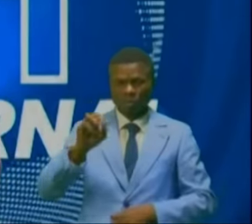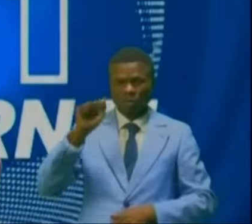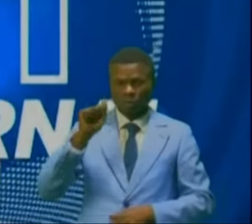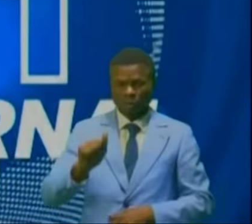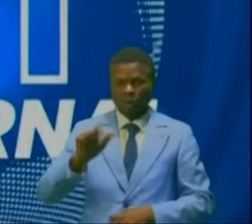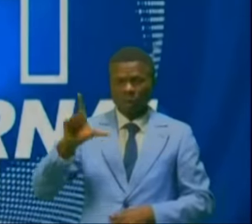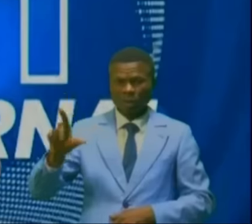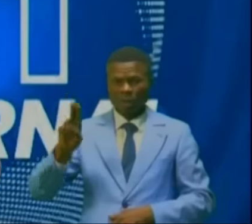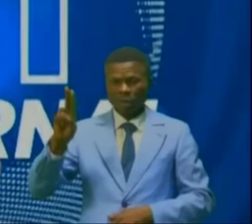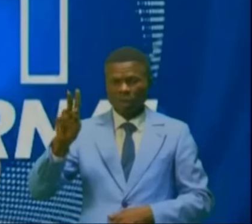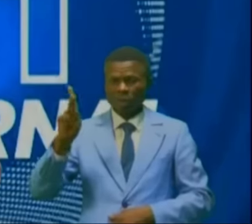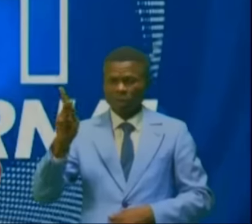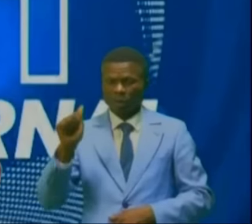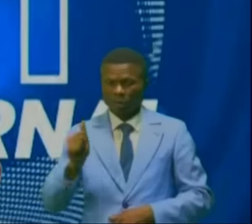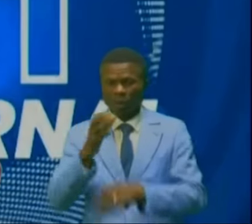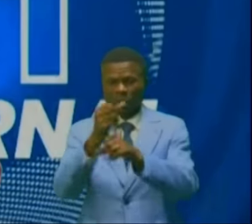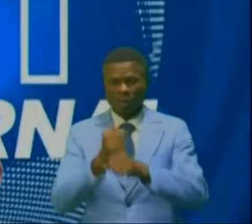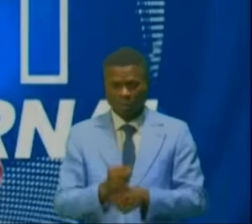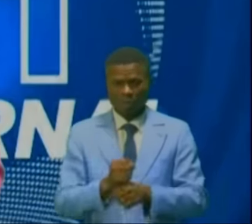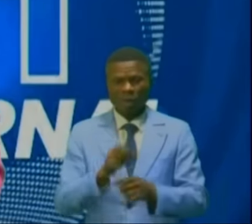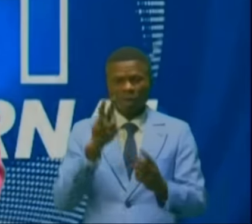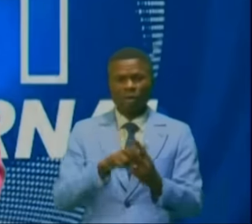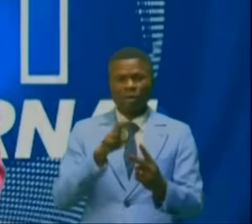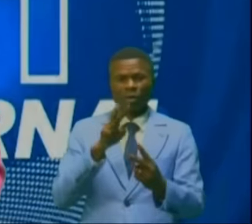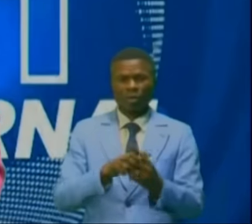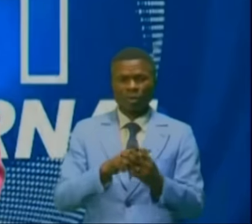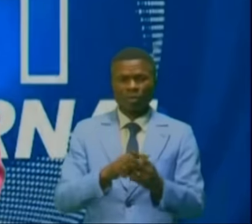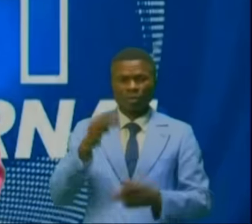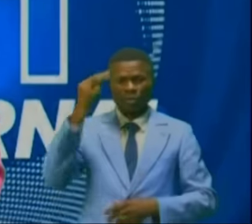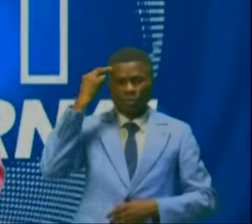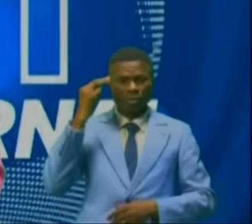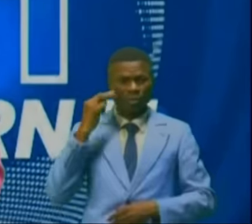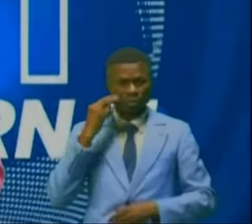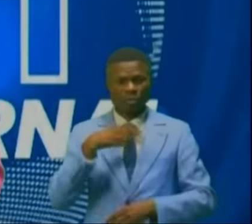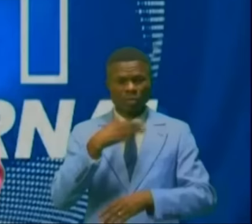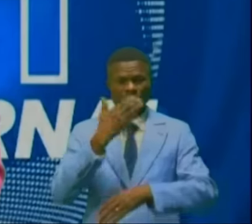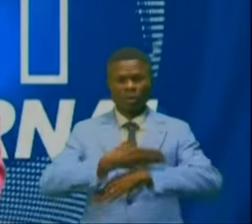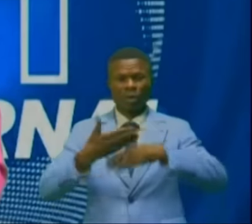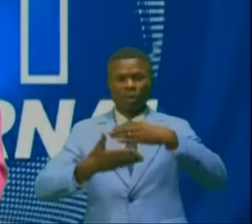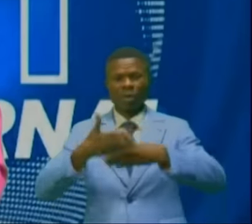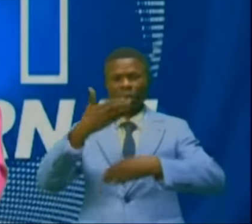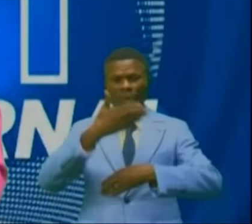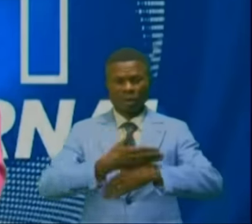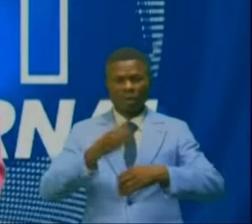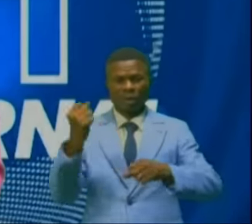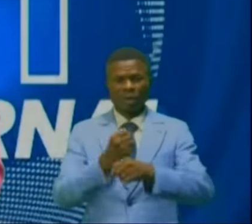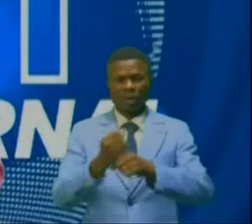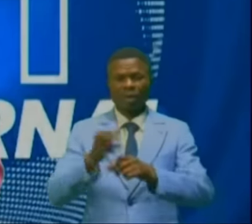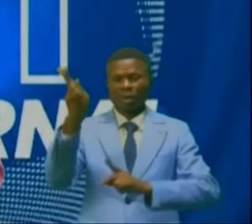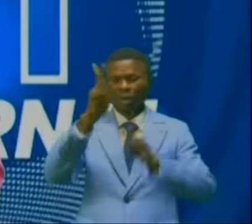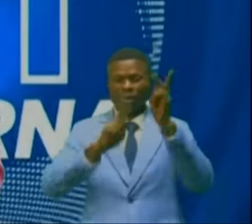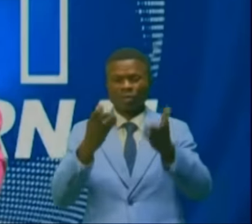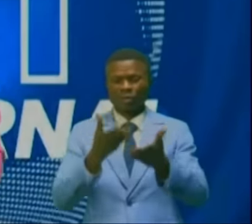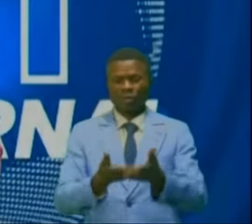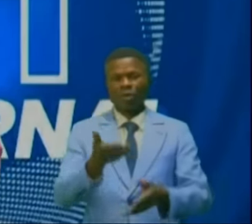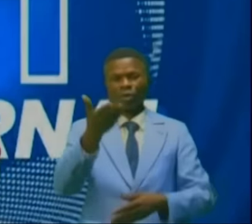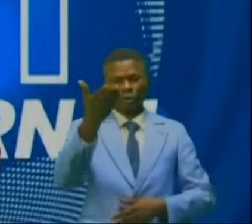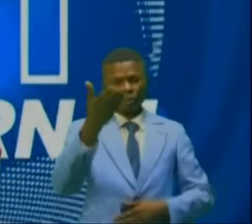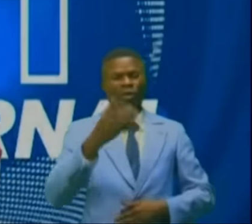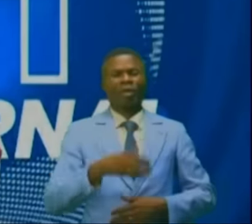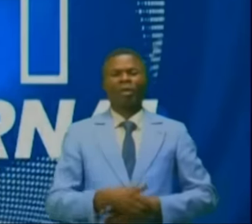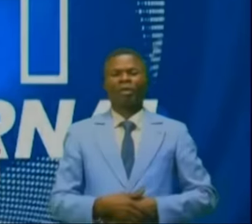et Sangamaba. Il a été réceptionné provisoirement par le ministère des Infrastructures et Travaux publics. Jemima Mamogo.